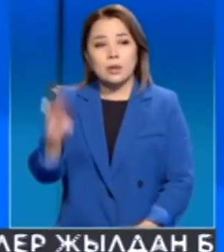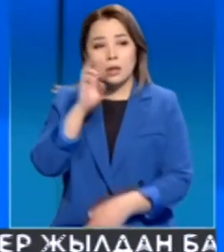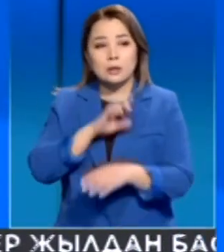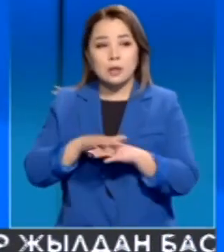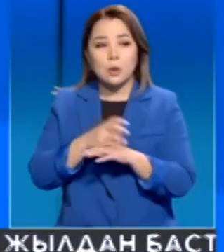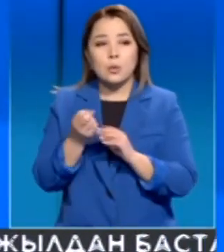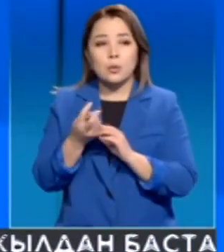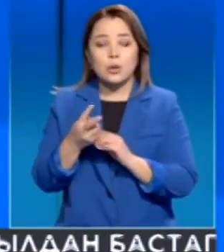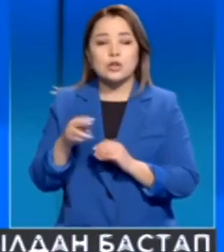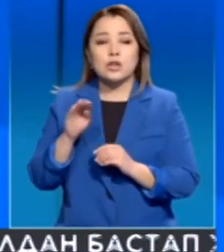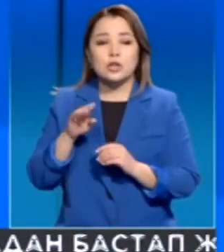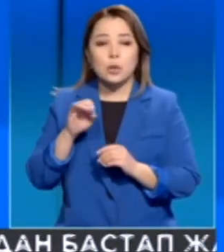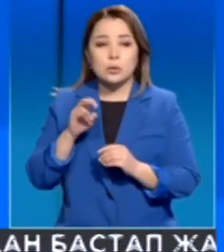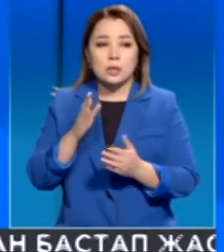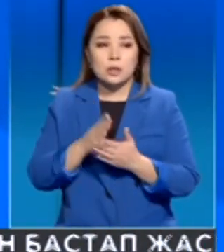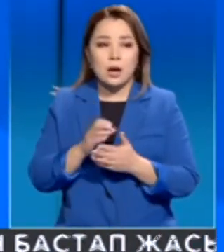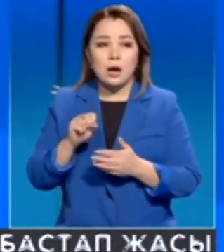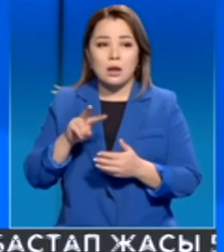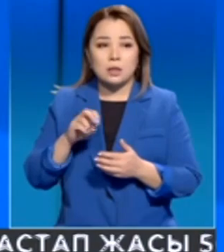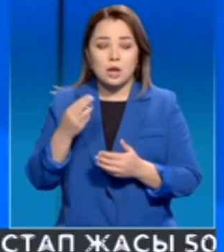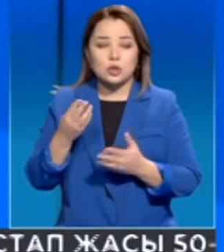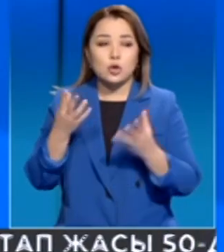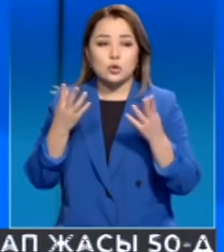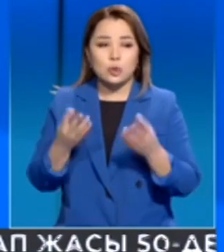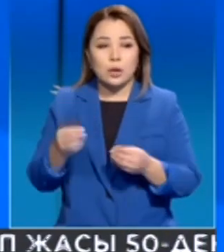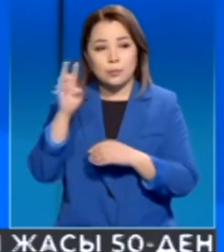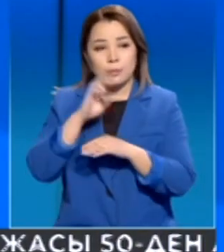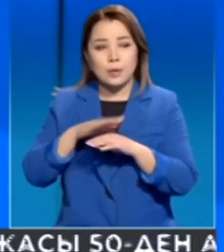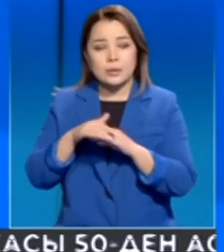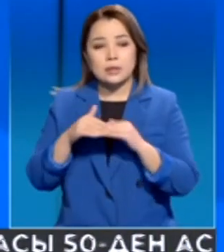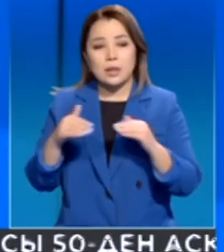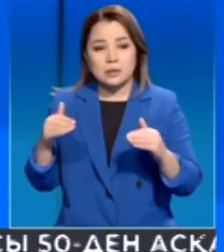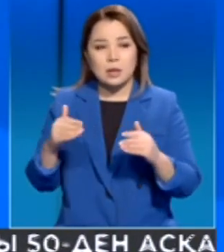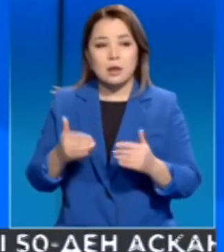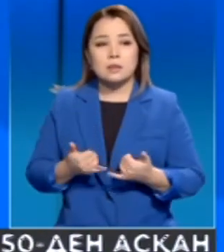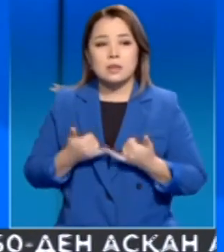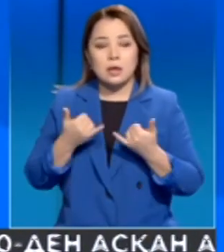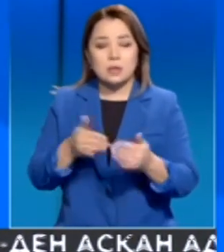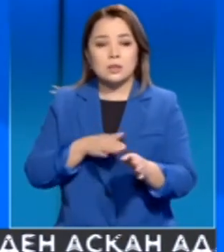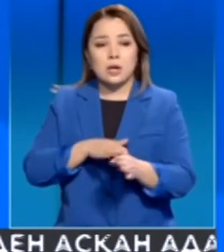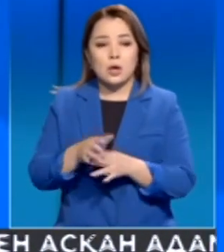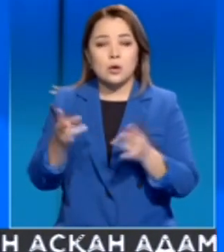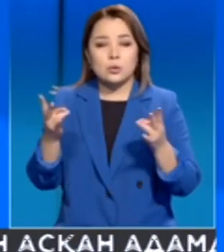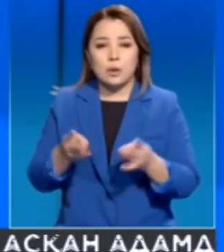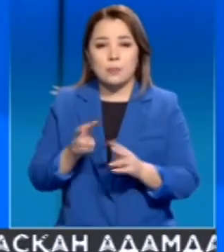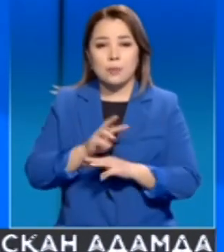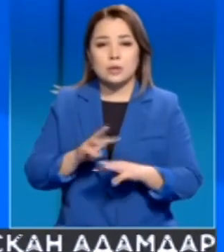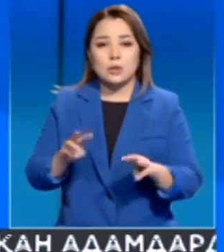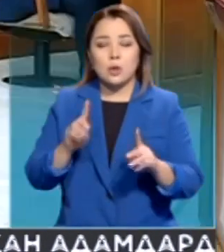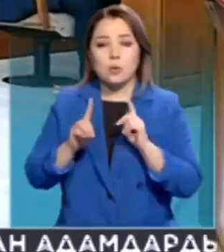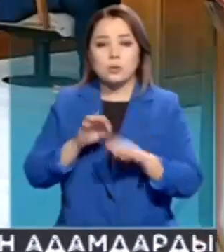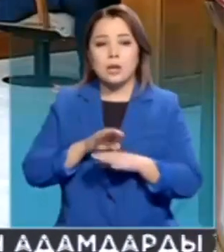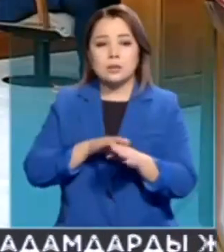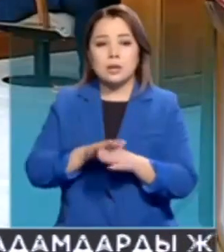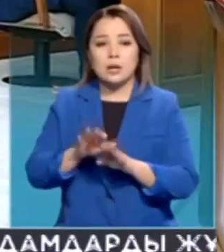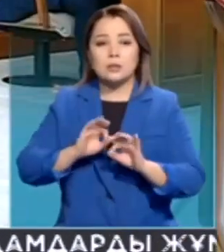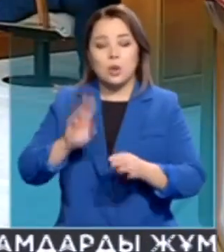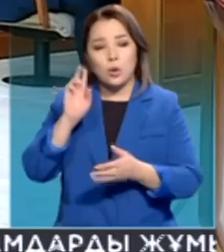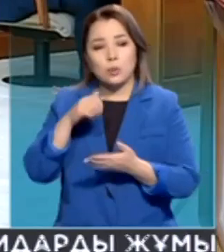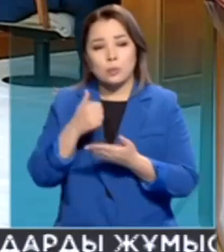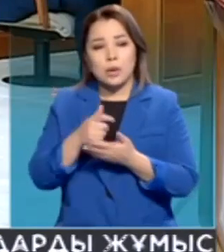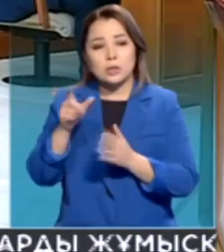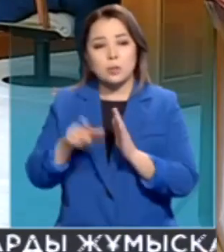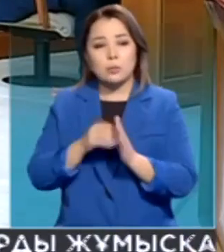Елімізде 12-ші желтоқсанды алаш күні ретінде мемлекеттік деңгейде атап өту қажет. Мәжіліс отырысында Берік Дүйсенбинов үкіметке